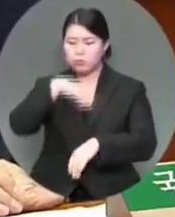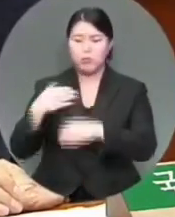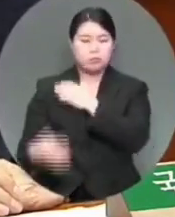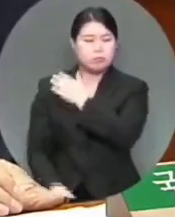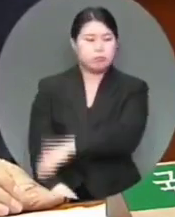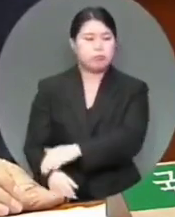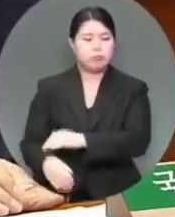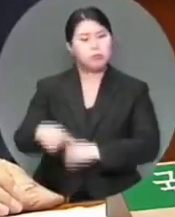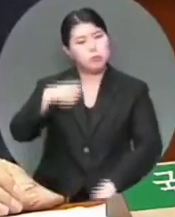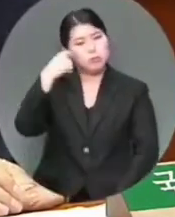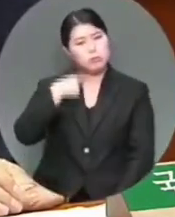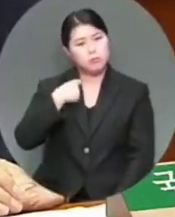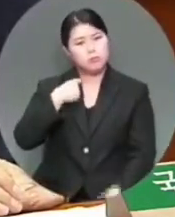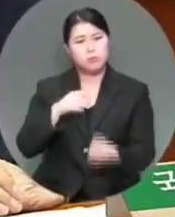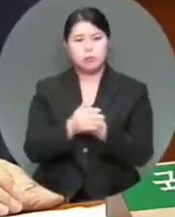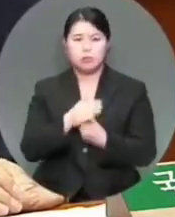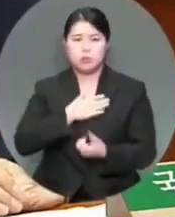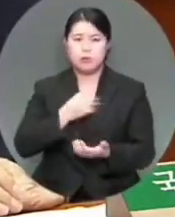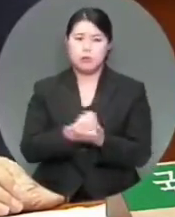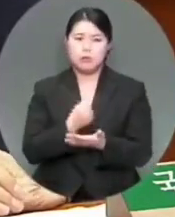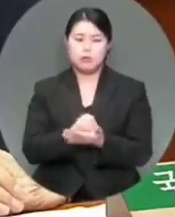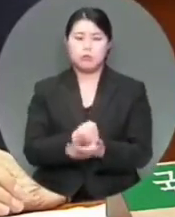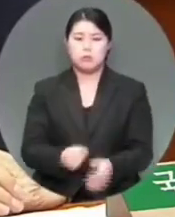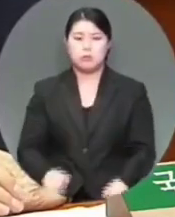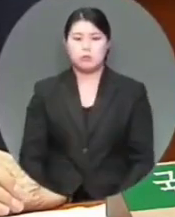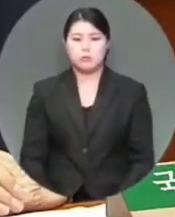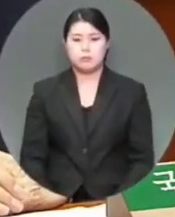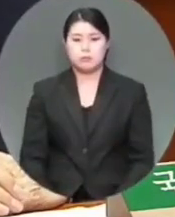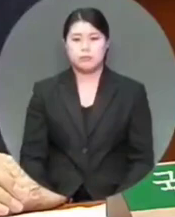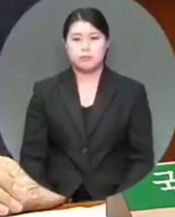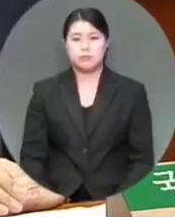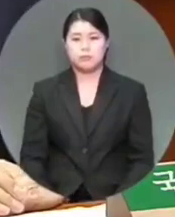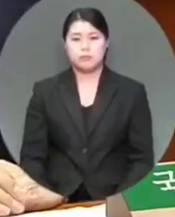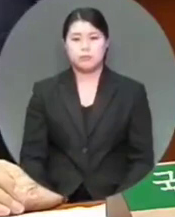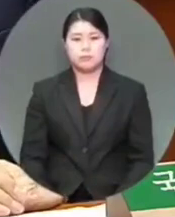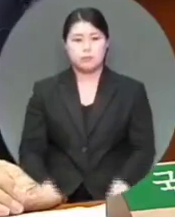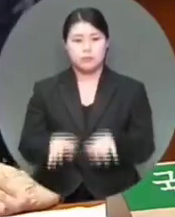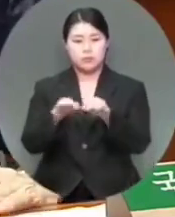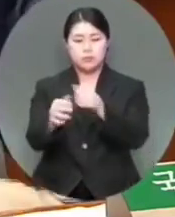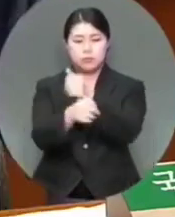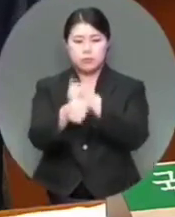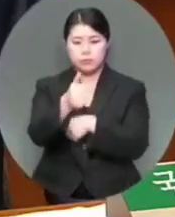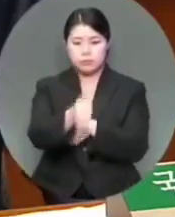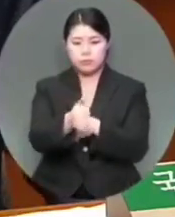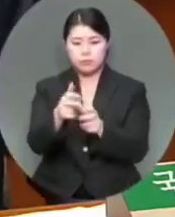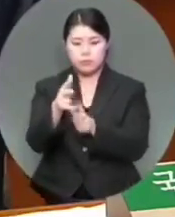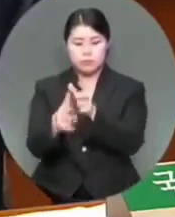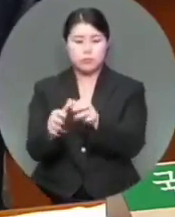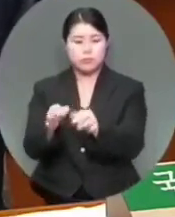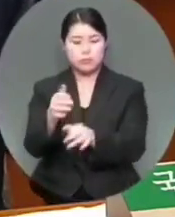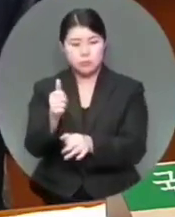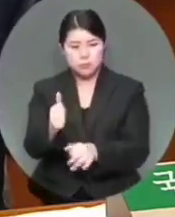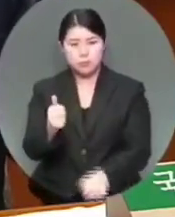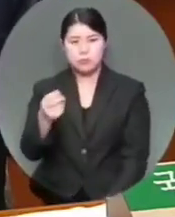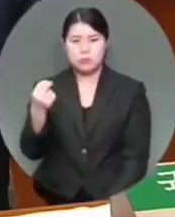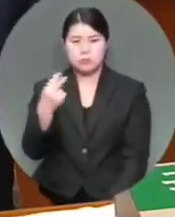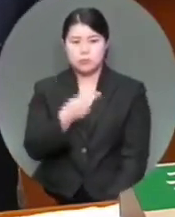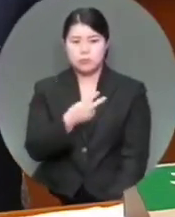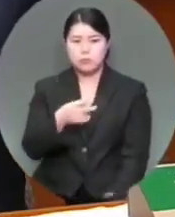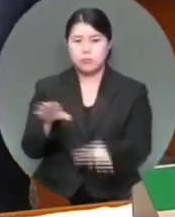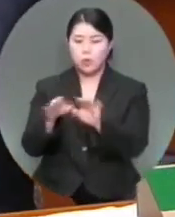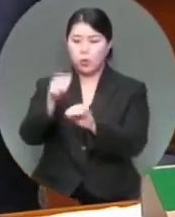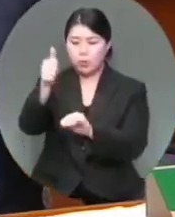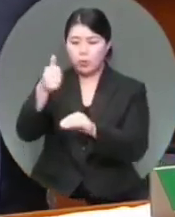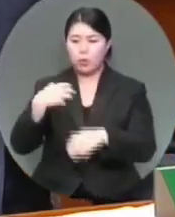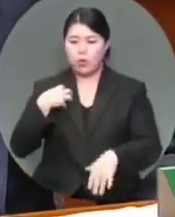같아서 제가 좀 안타까워서 오늘 말씀드리는 거고요. 금융위원장이나 산업은행장뿐만 아니라 우리